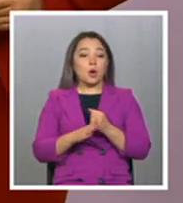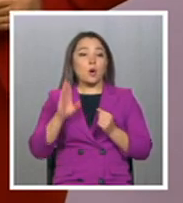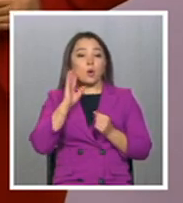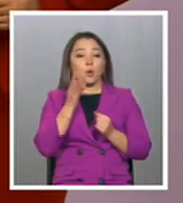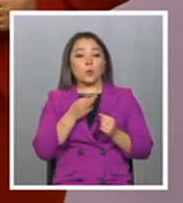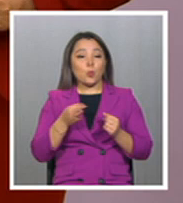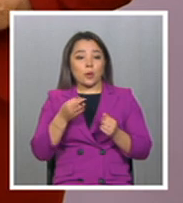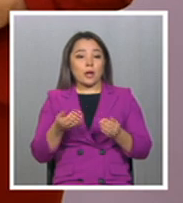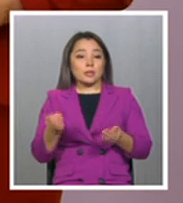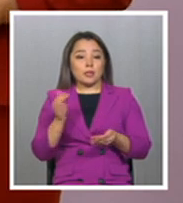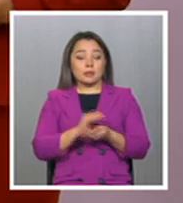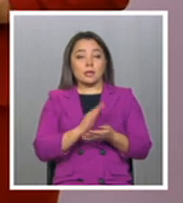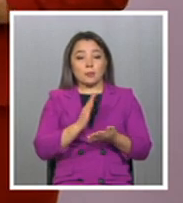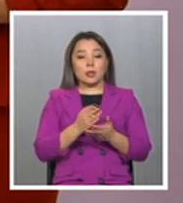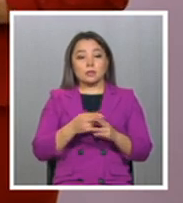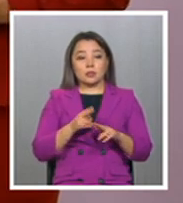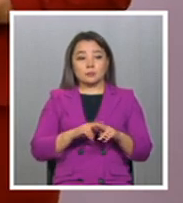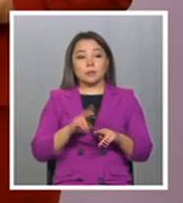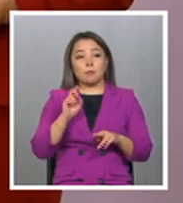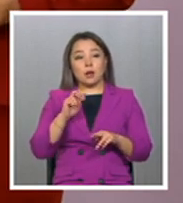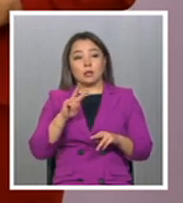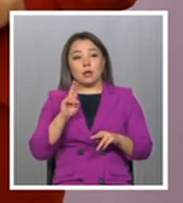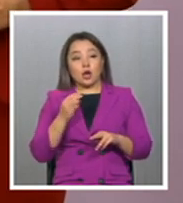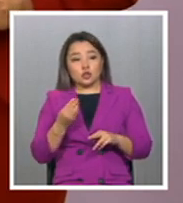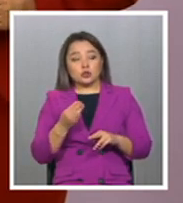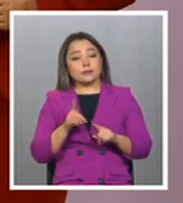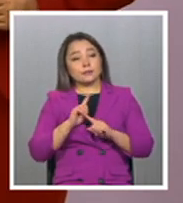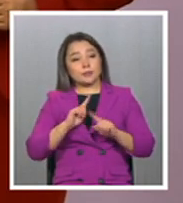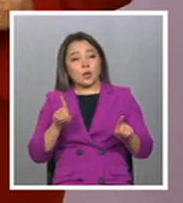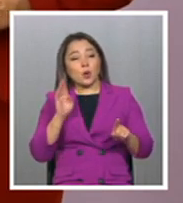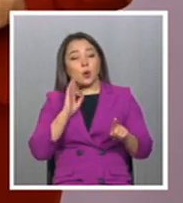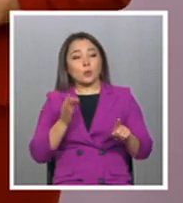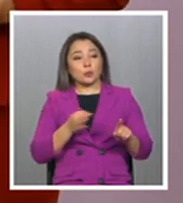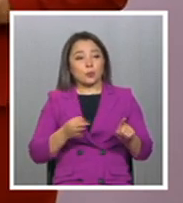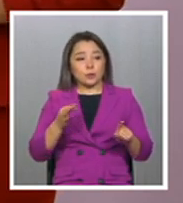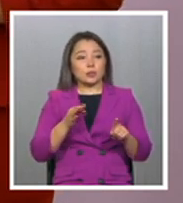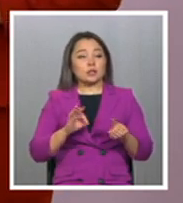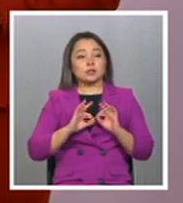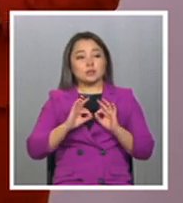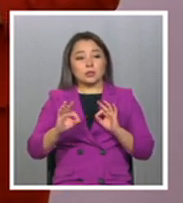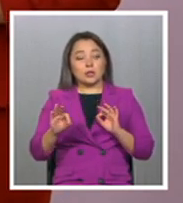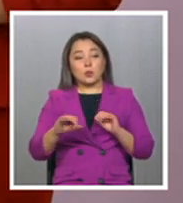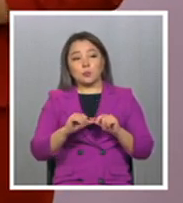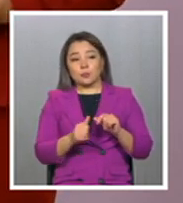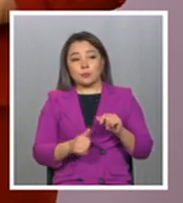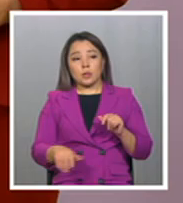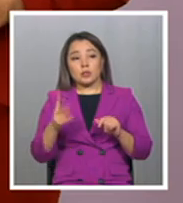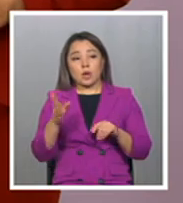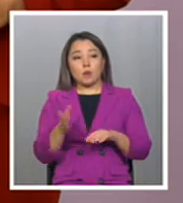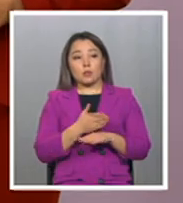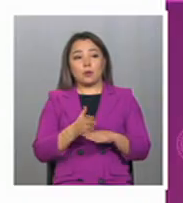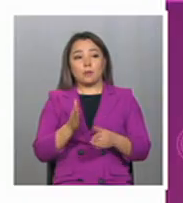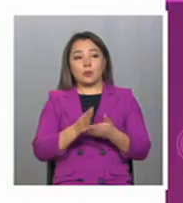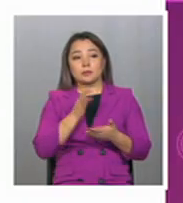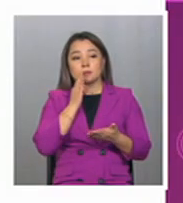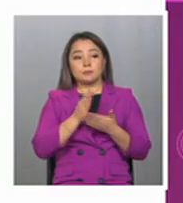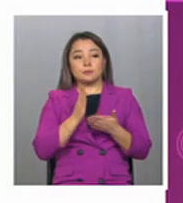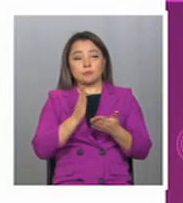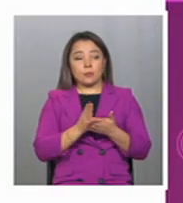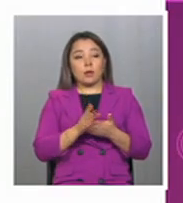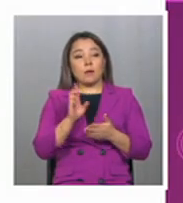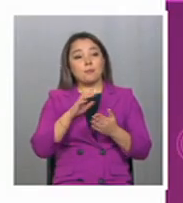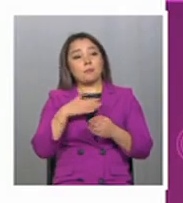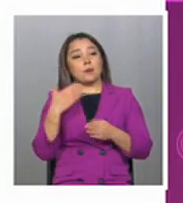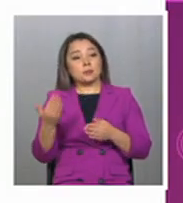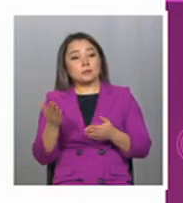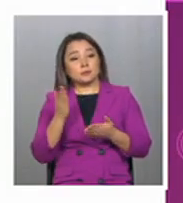танысамыз. Балқаш ерекше көл. Жіңішке бұғаз оны екі бөлікке бөліп жатыр. Батыс